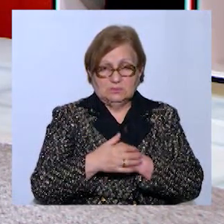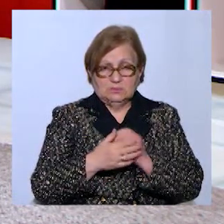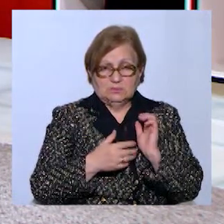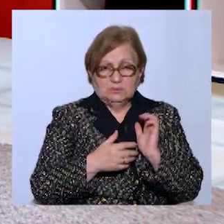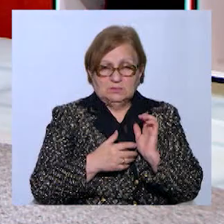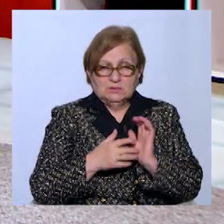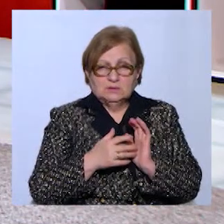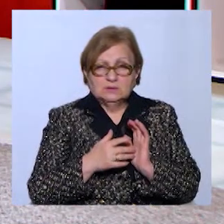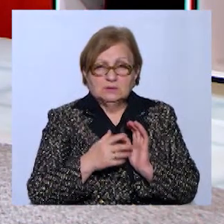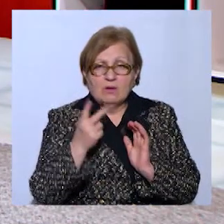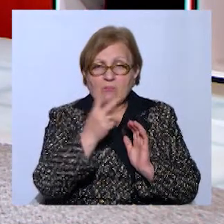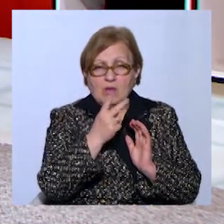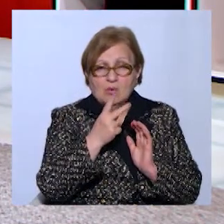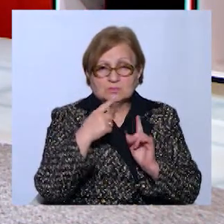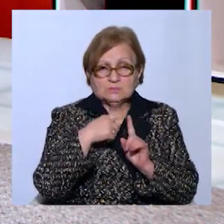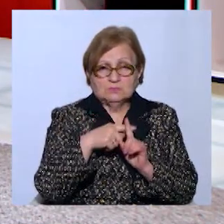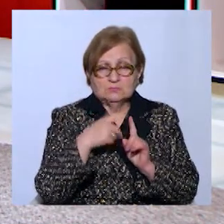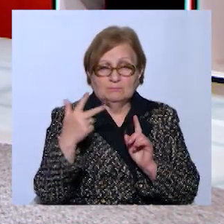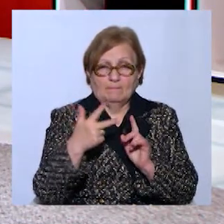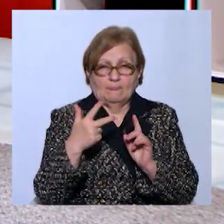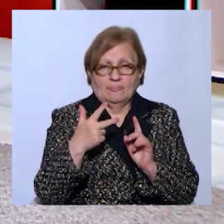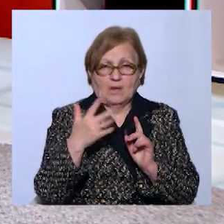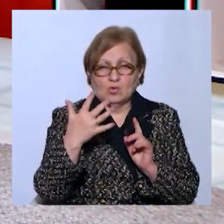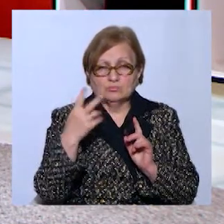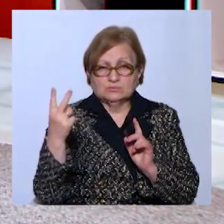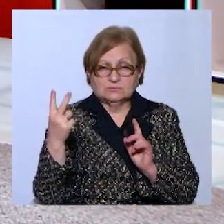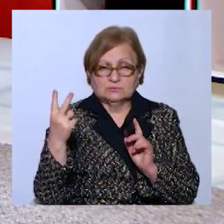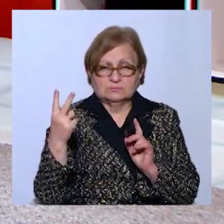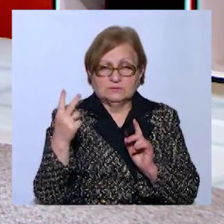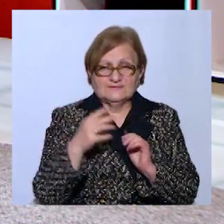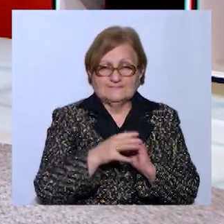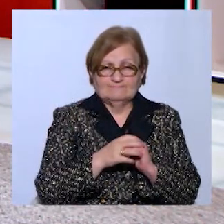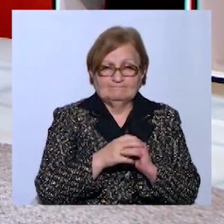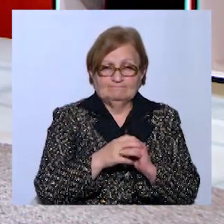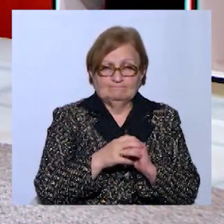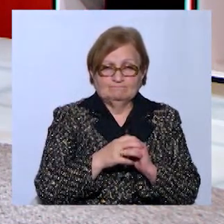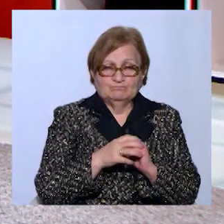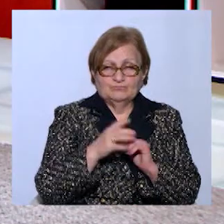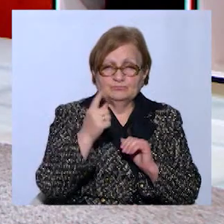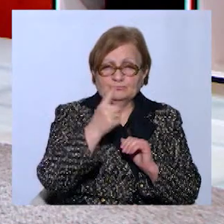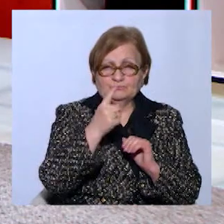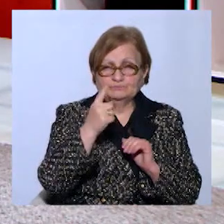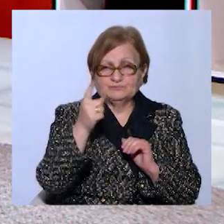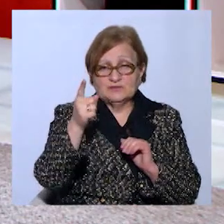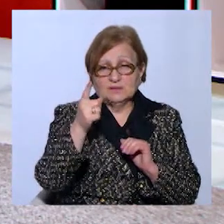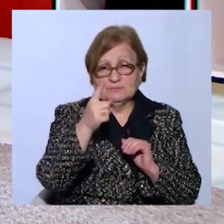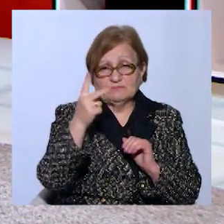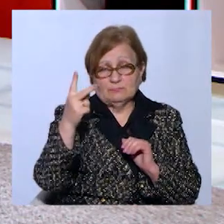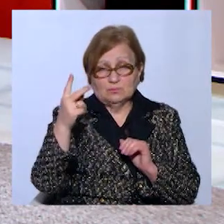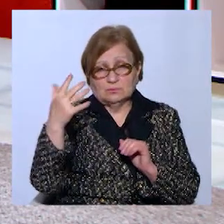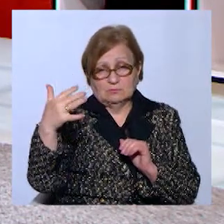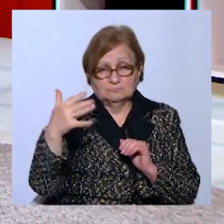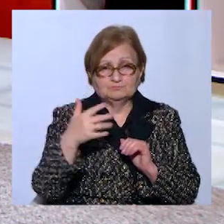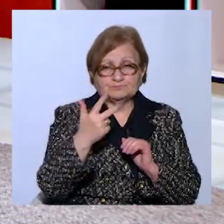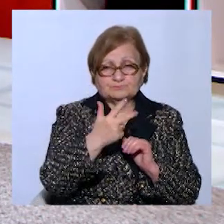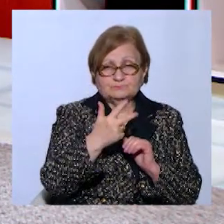და მეორეს დამატებული მესამე არის 52. უყურეთ? პირველს თუ მეორეს დავუმატე 50-ია,